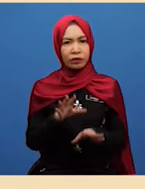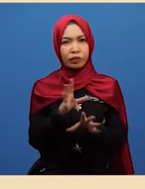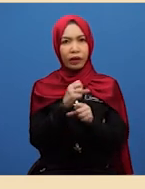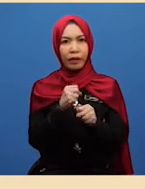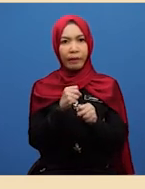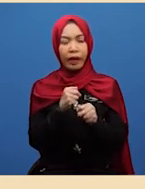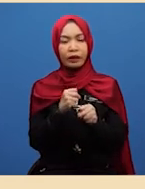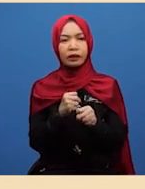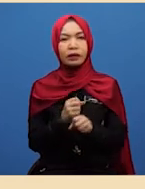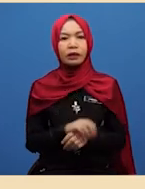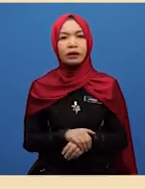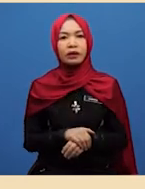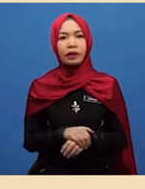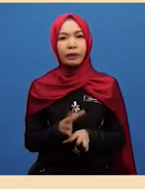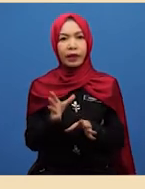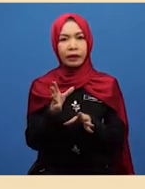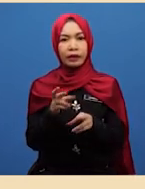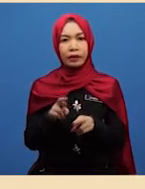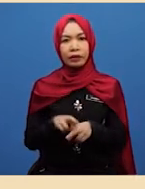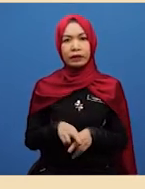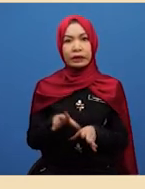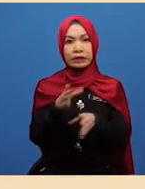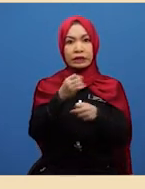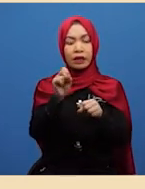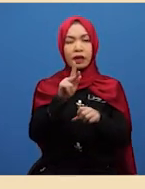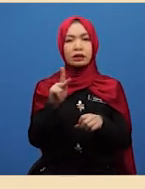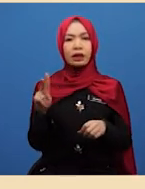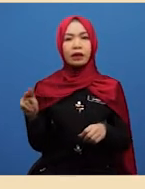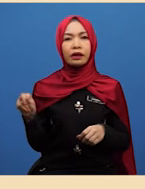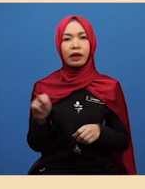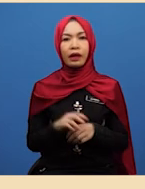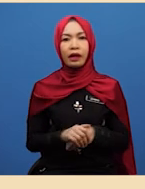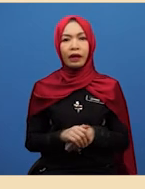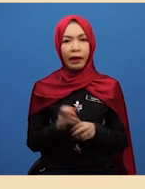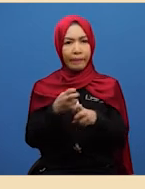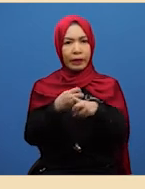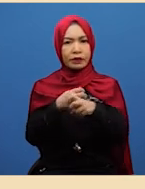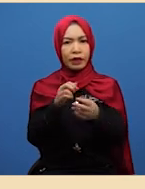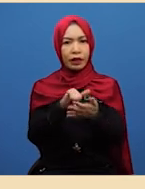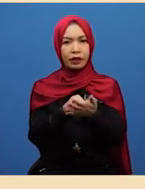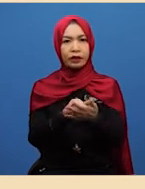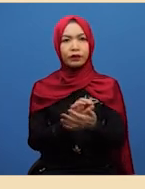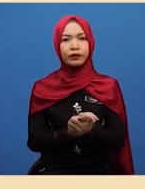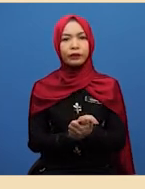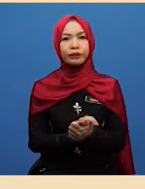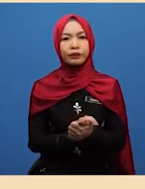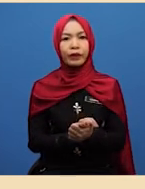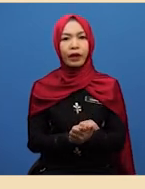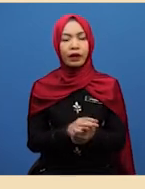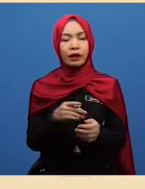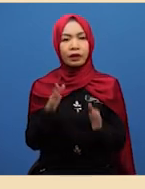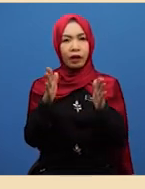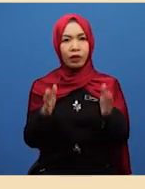tahun 1890. Tindakan ini dilakukan apabila penduduk Limbang bersetuju